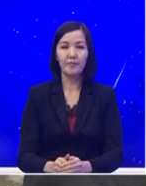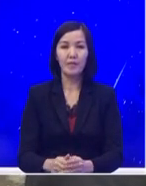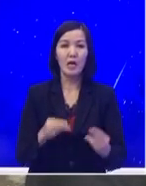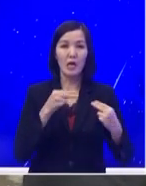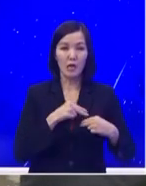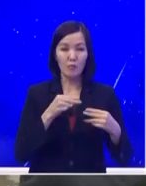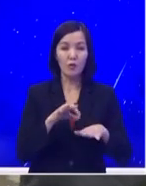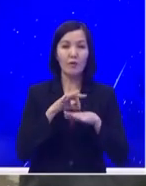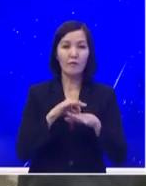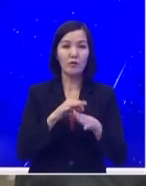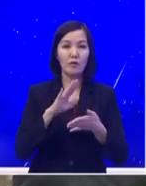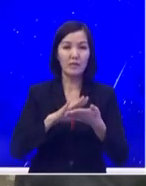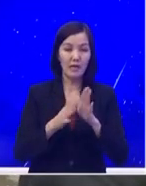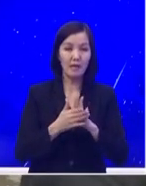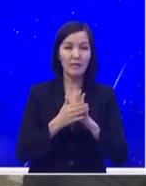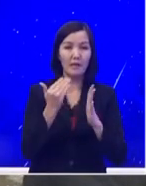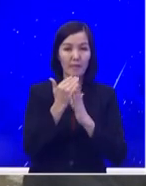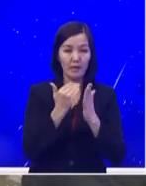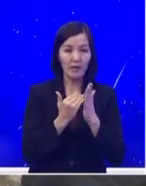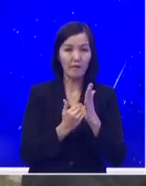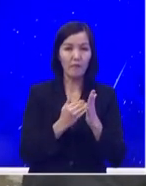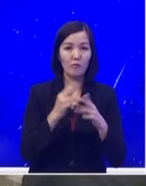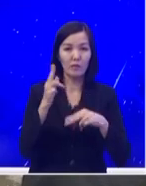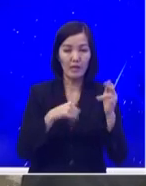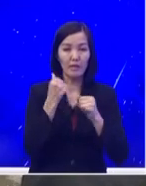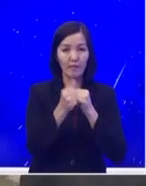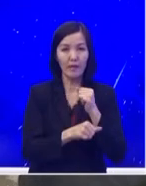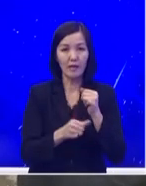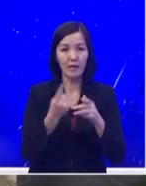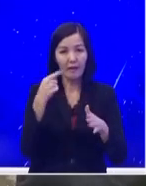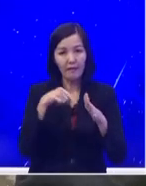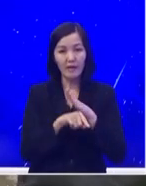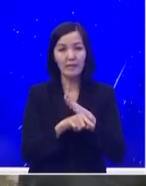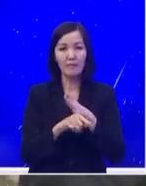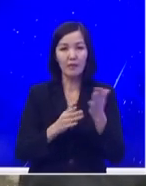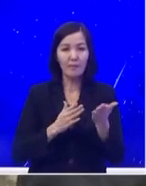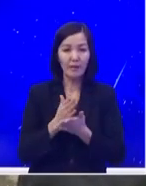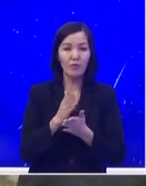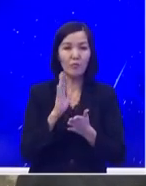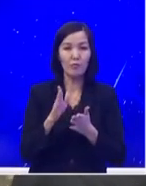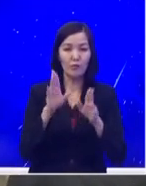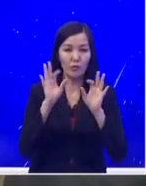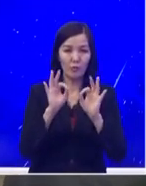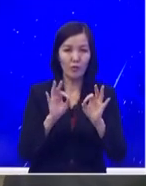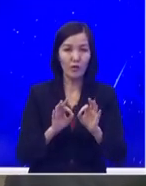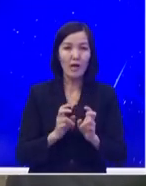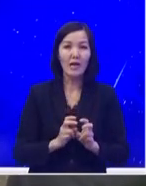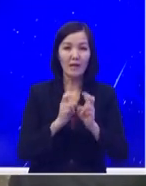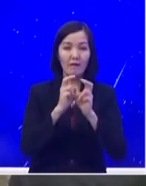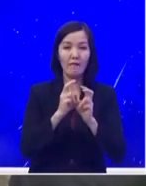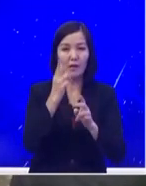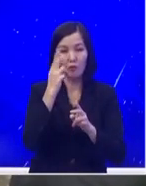Работы ведутся согласно графику, все строительные материалы есть. Надземный переход будет соответствовать всем современным стандартам. Будет лифт для